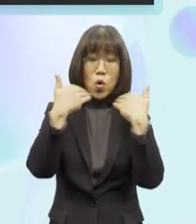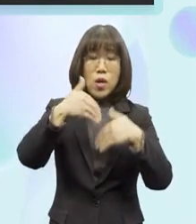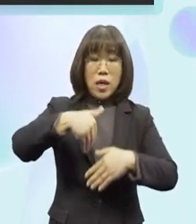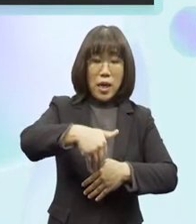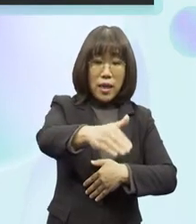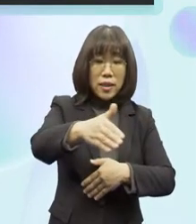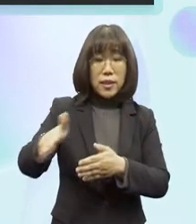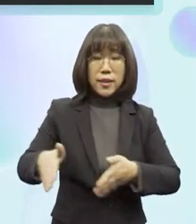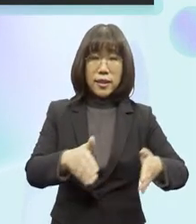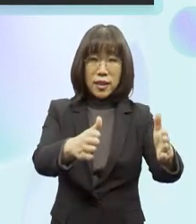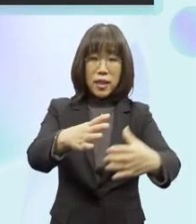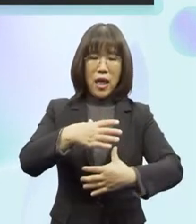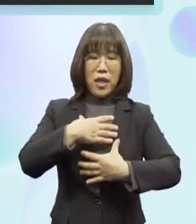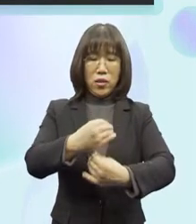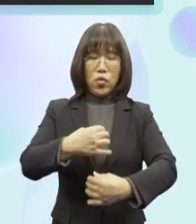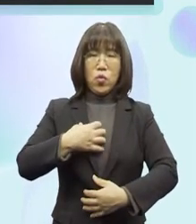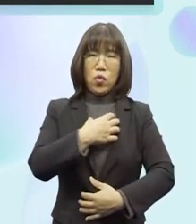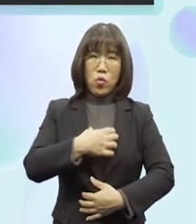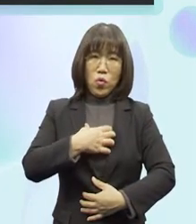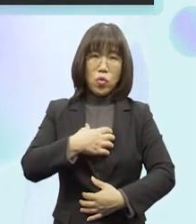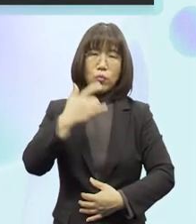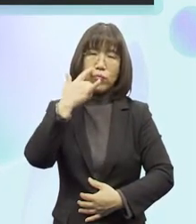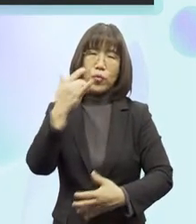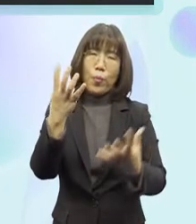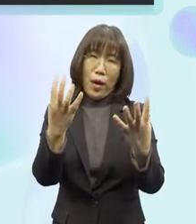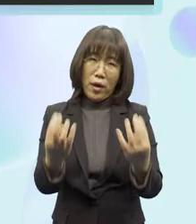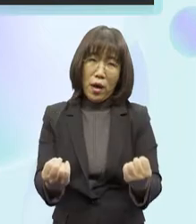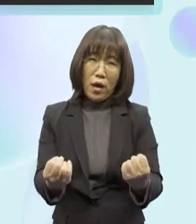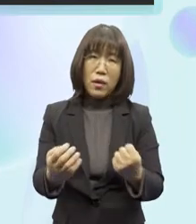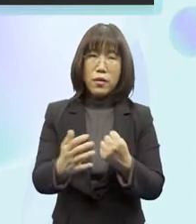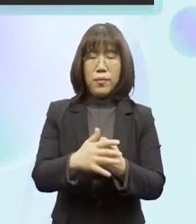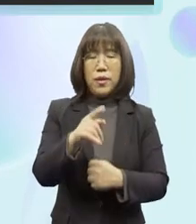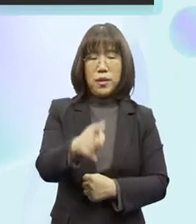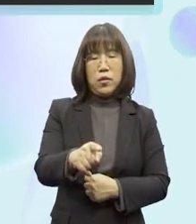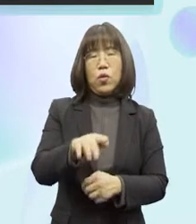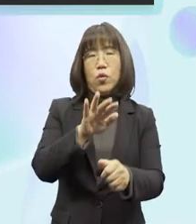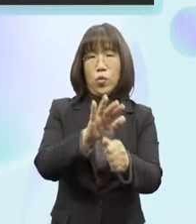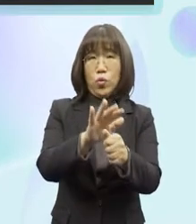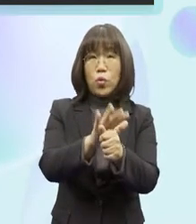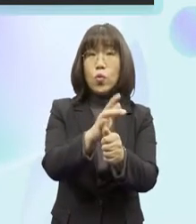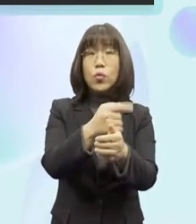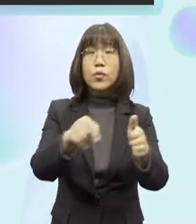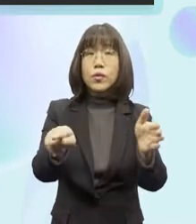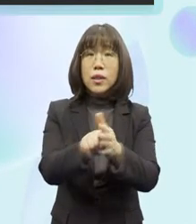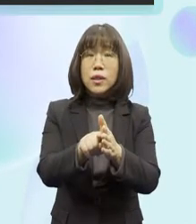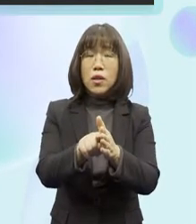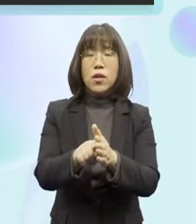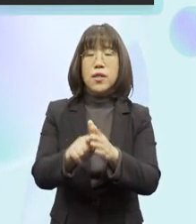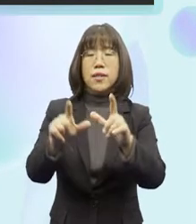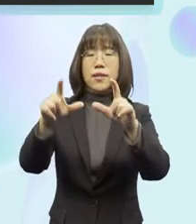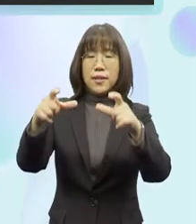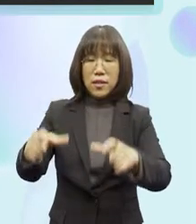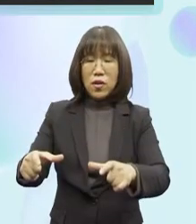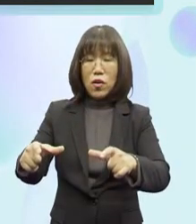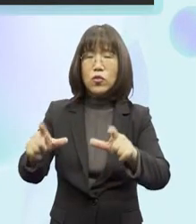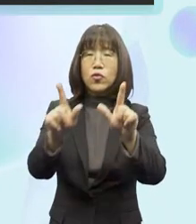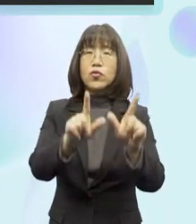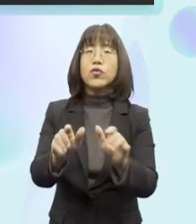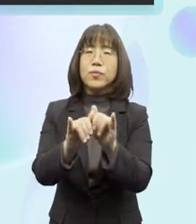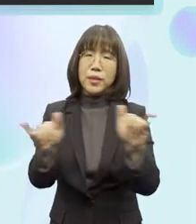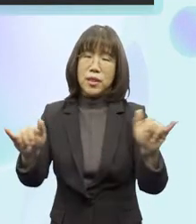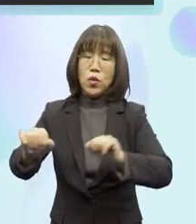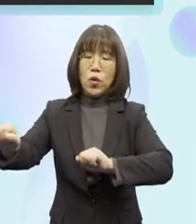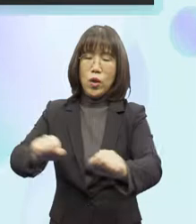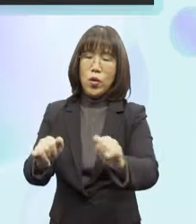증 하교길 아이들의 안전을 걱정하는 학부모들이 많은데요 이런 걱정거리를 덜어드리기 위해서 지역